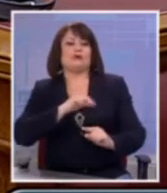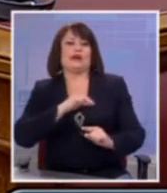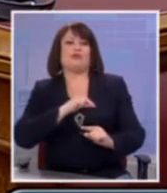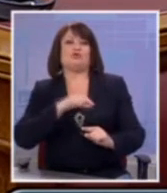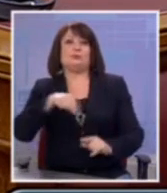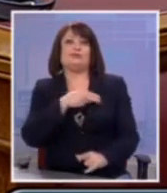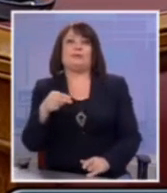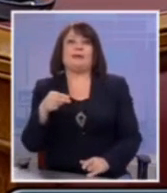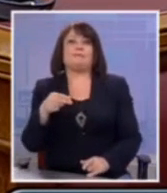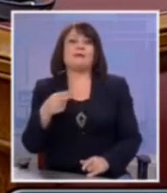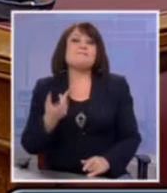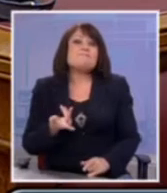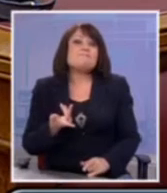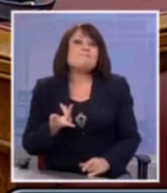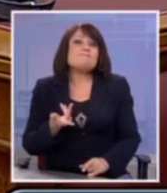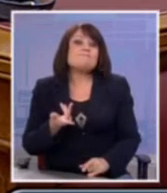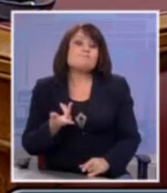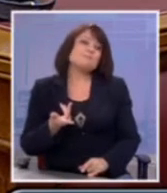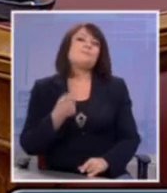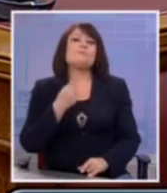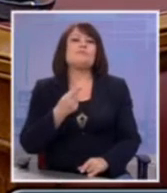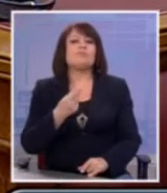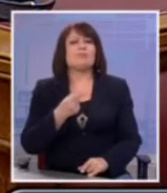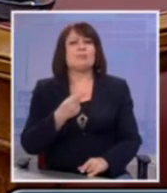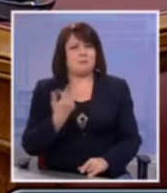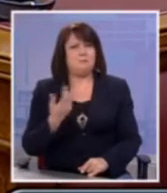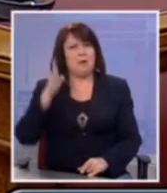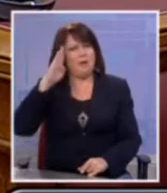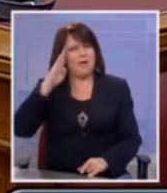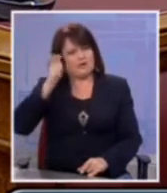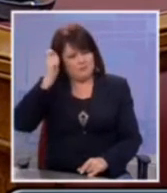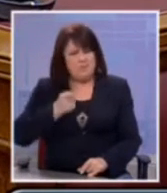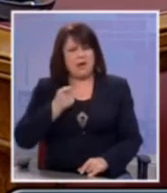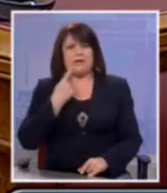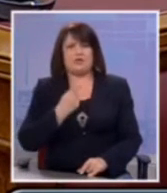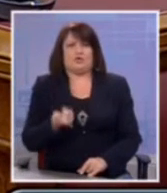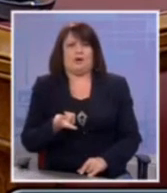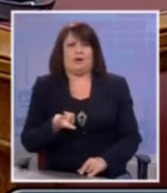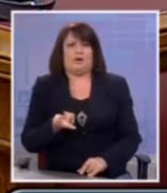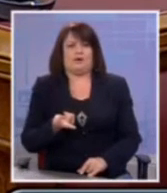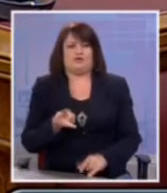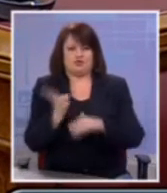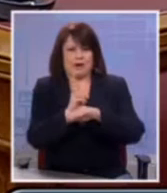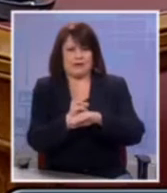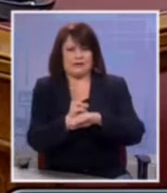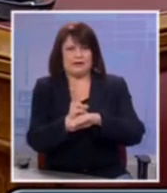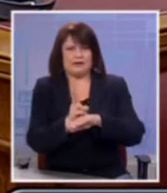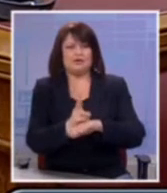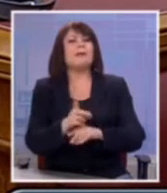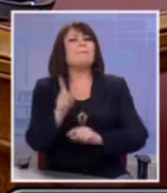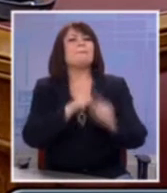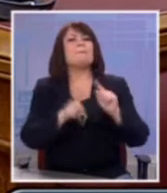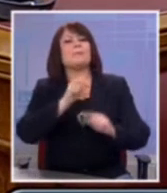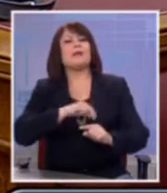υπόθεση. Και απερίφραστα οι Αμερικάνοι λένε στο έγγραφο αυτό ότι αυτοί που θα